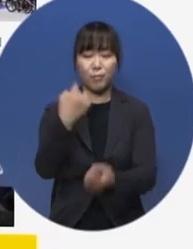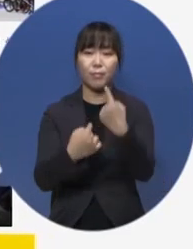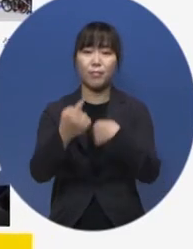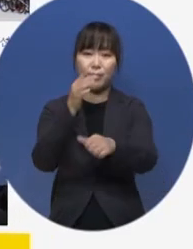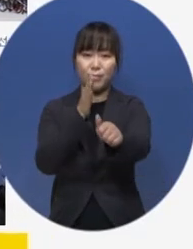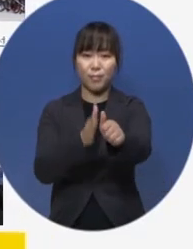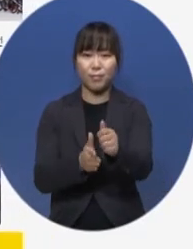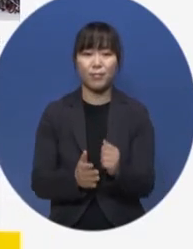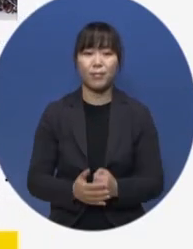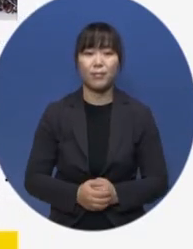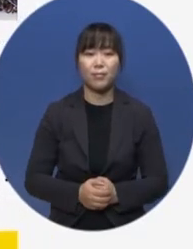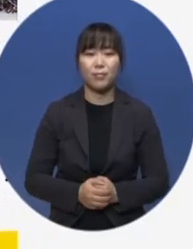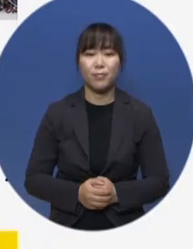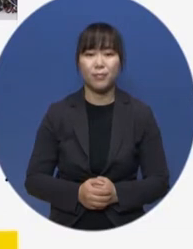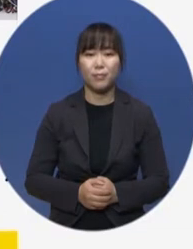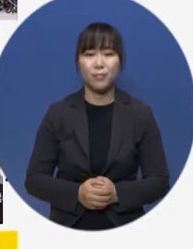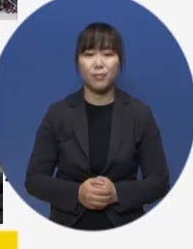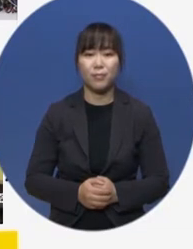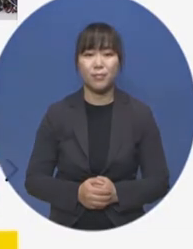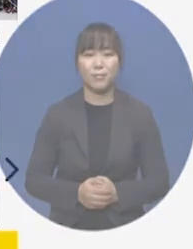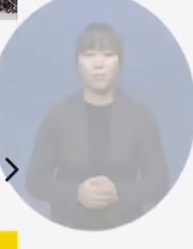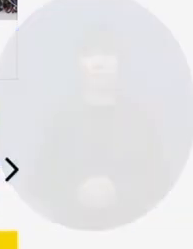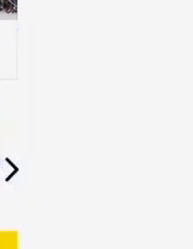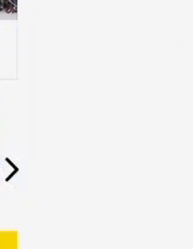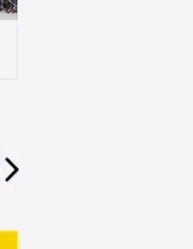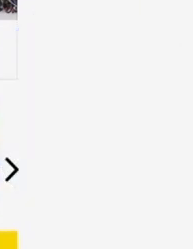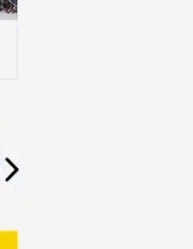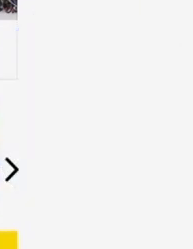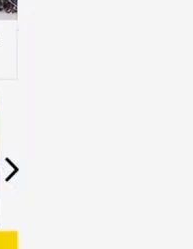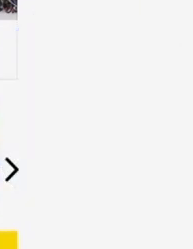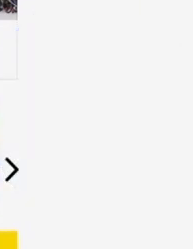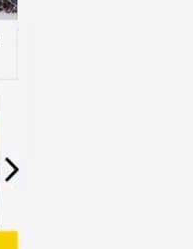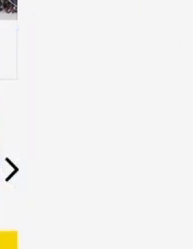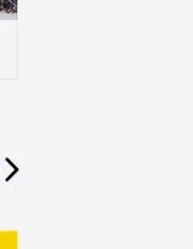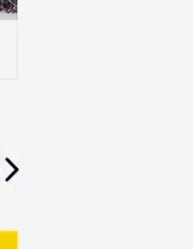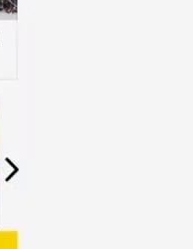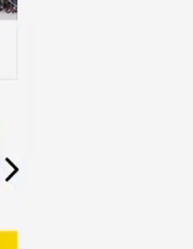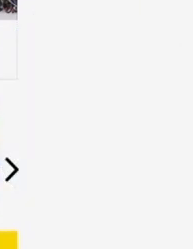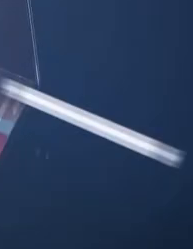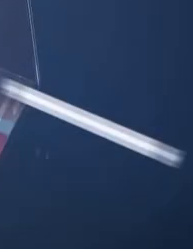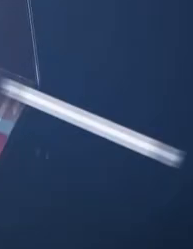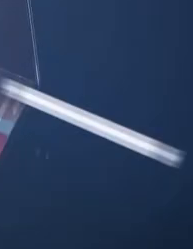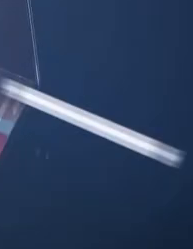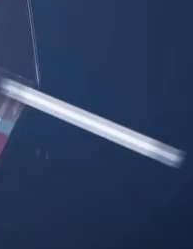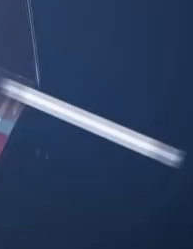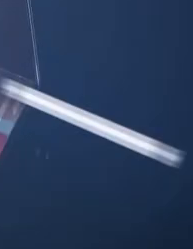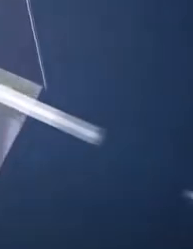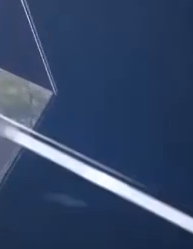02-2655-9519로 많은 제보 바랍니다.